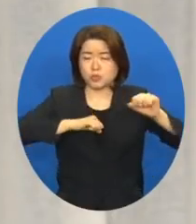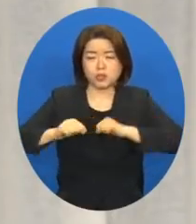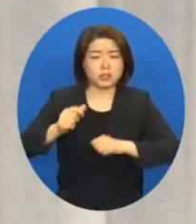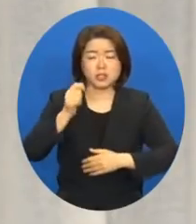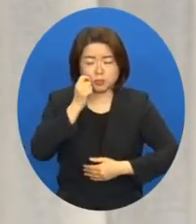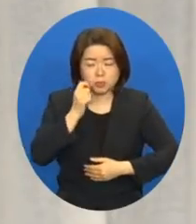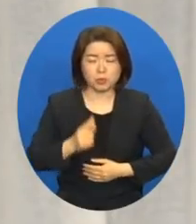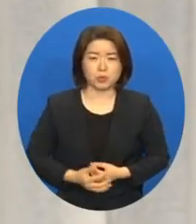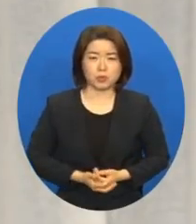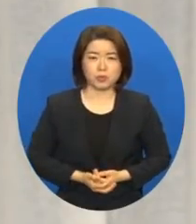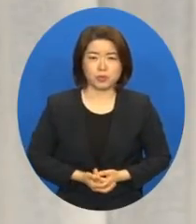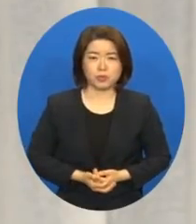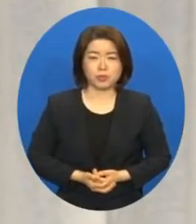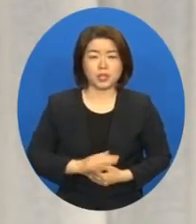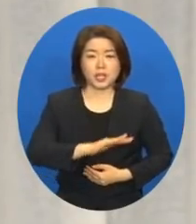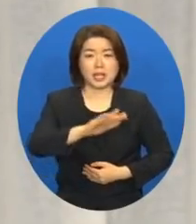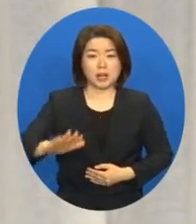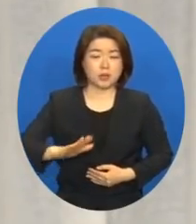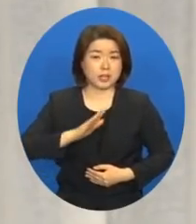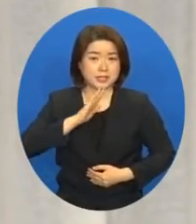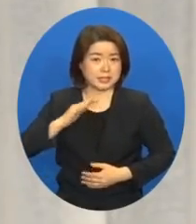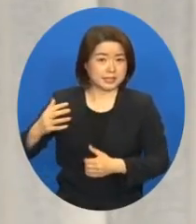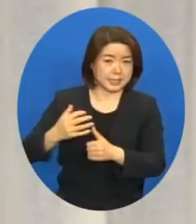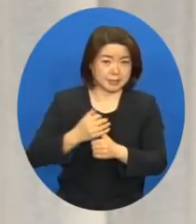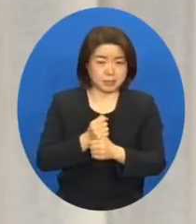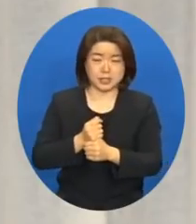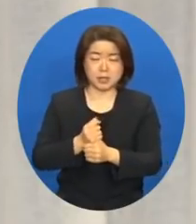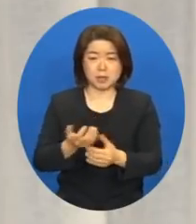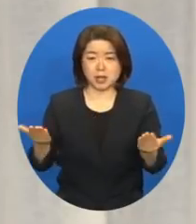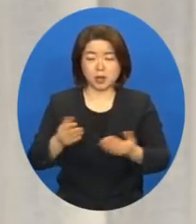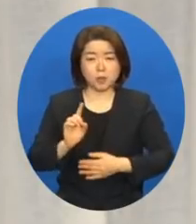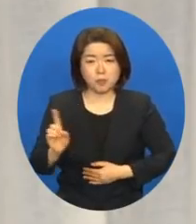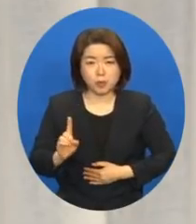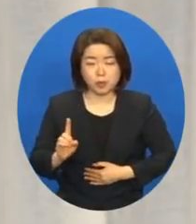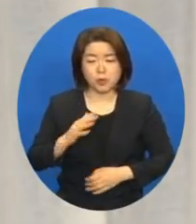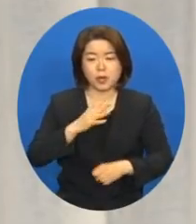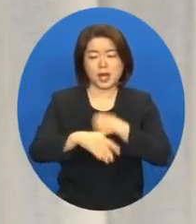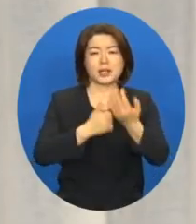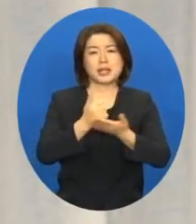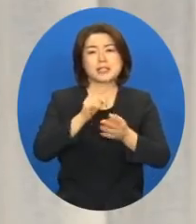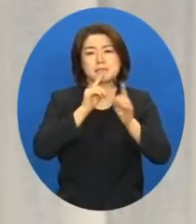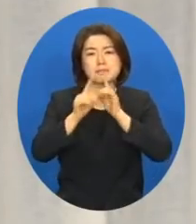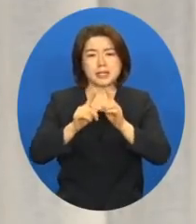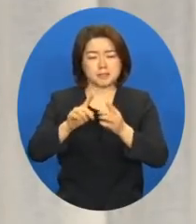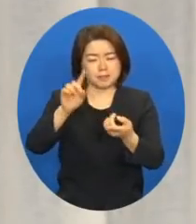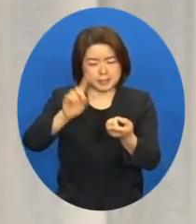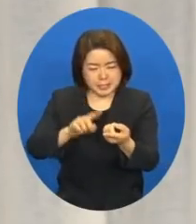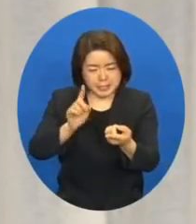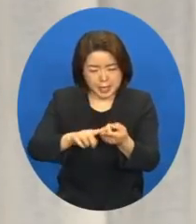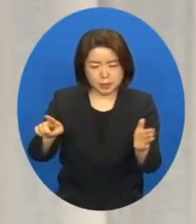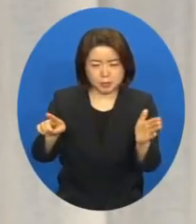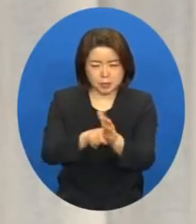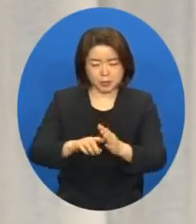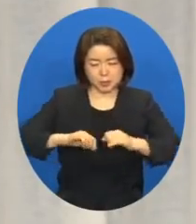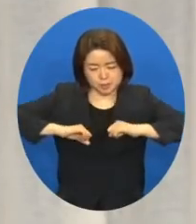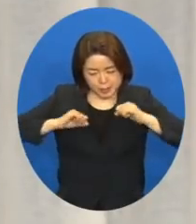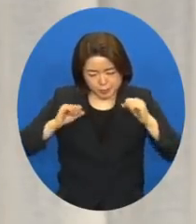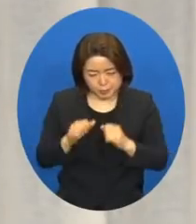못하시는 겁니다. 우리가 진짜 붙잡아야 될 것은 하나님의 말씀대로 정말 믿고 그대로 순종하는 겁니다.